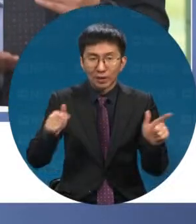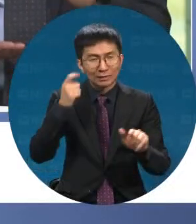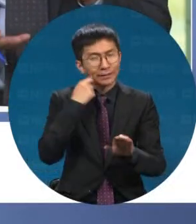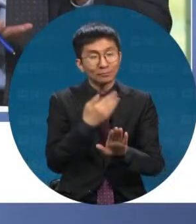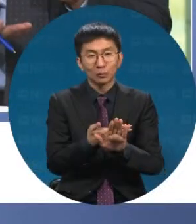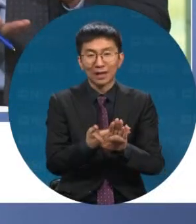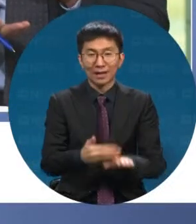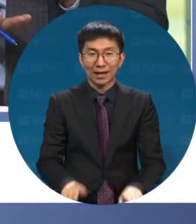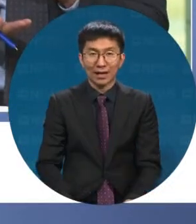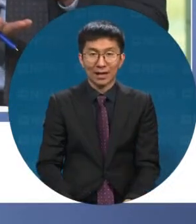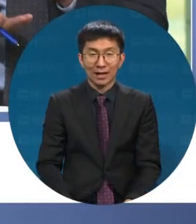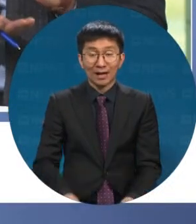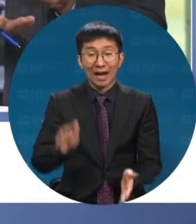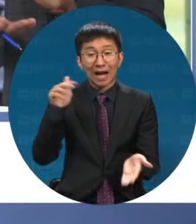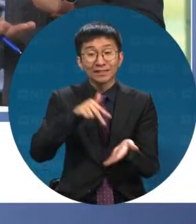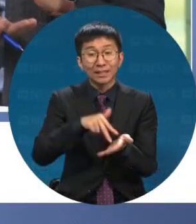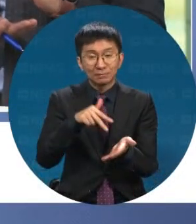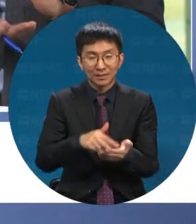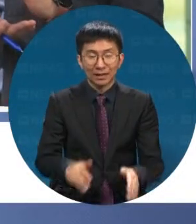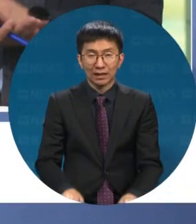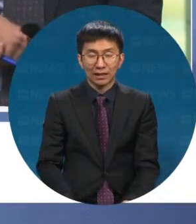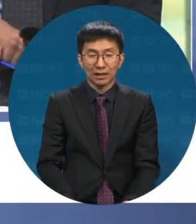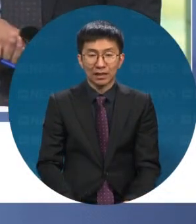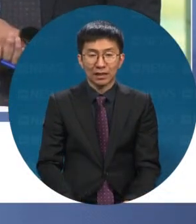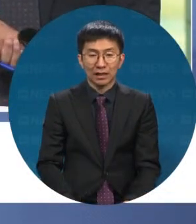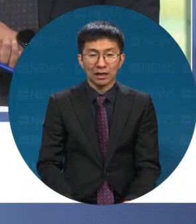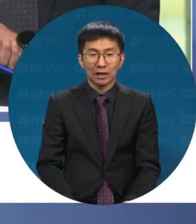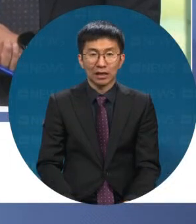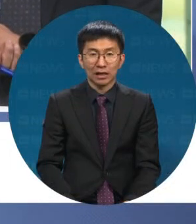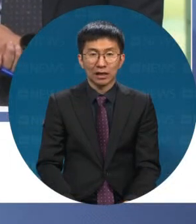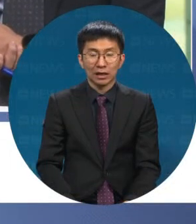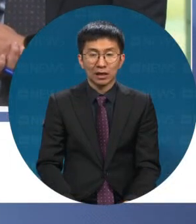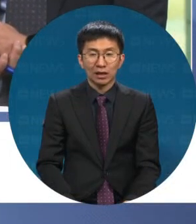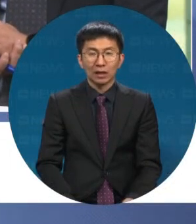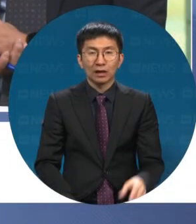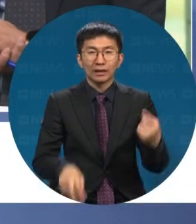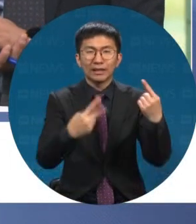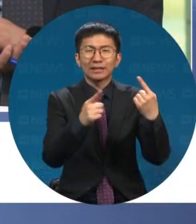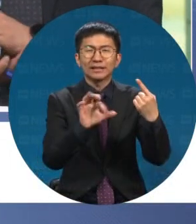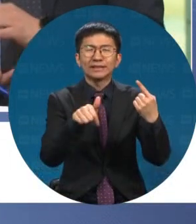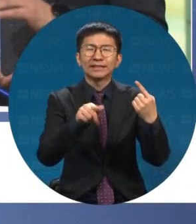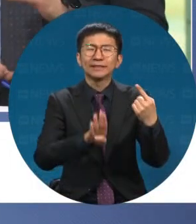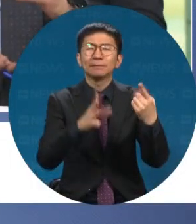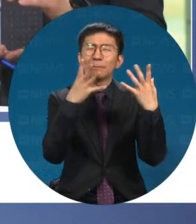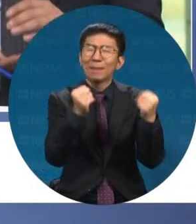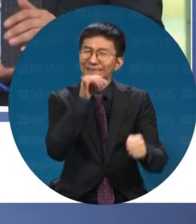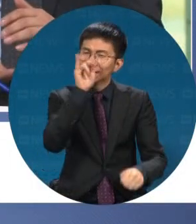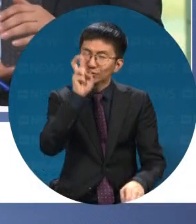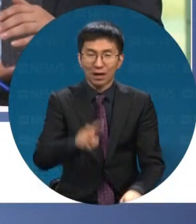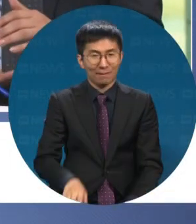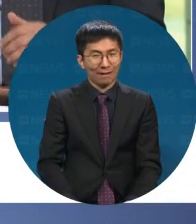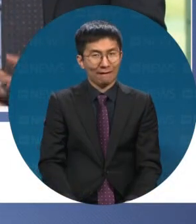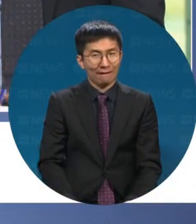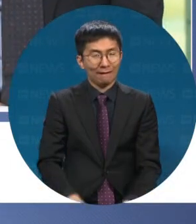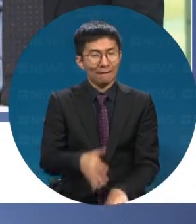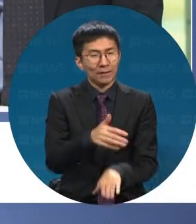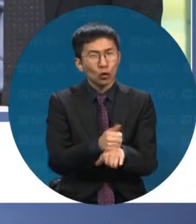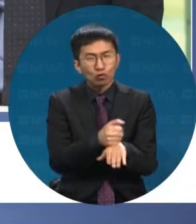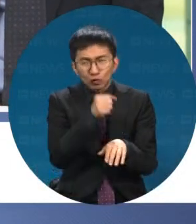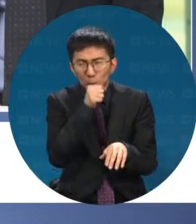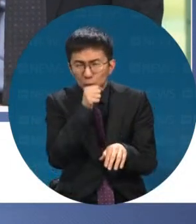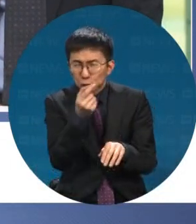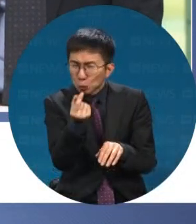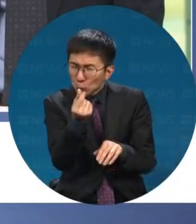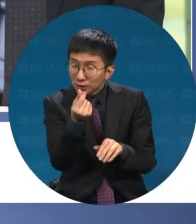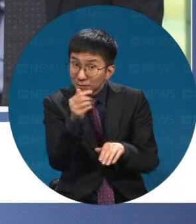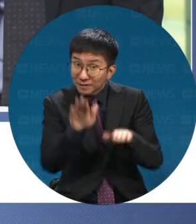금년도에는 너무나 학생들이 뭉쳐져 있는 상황들이 1등급에서 발생할 것 같습니다. 그러면 매우 미묘한 형태의